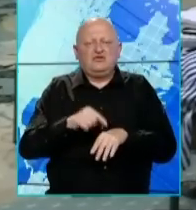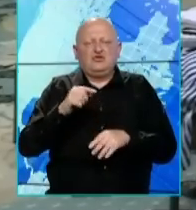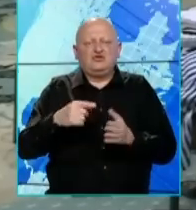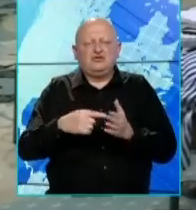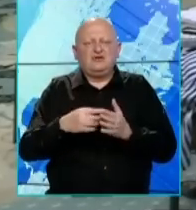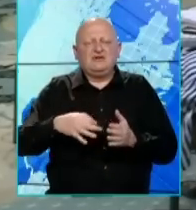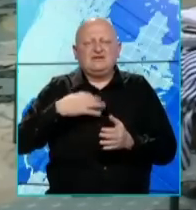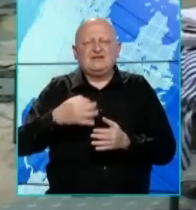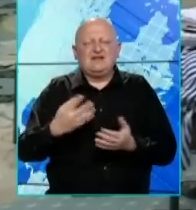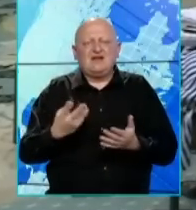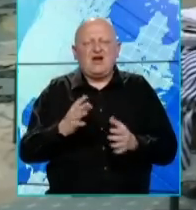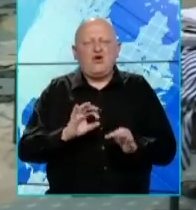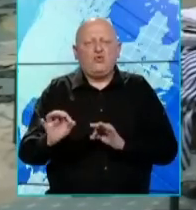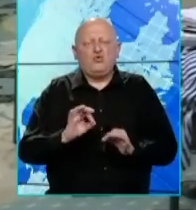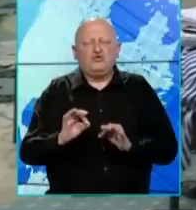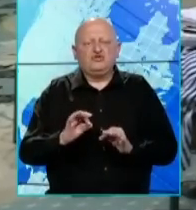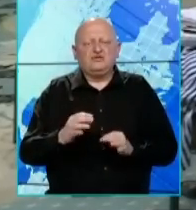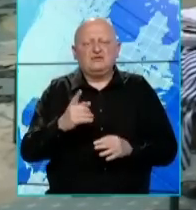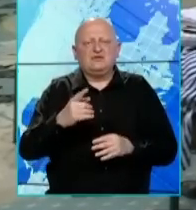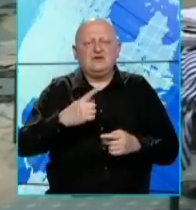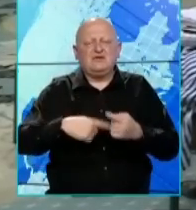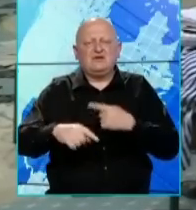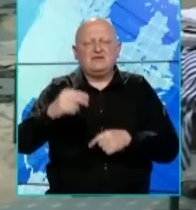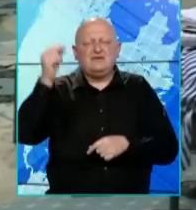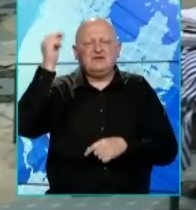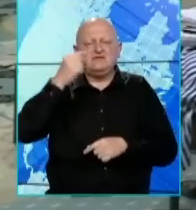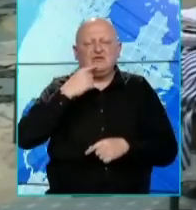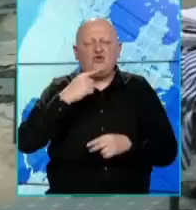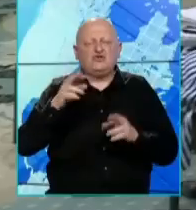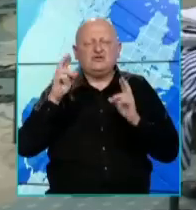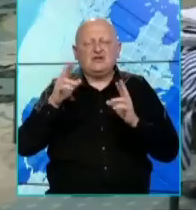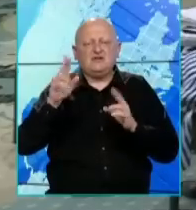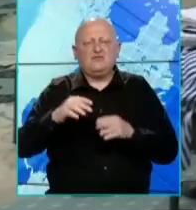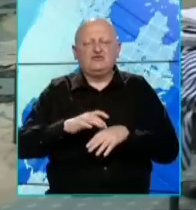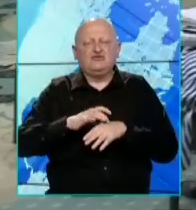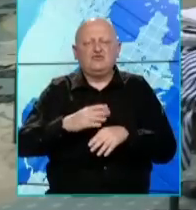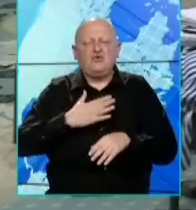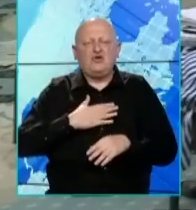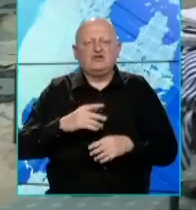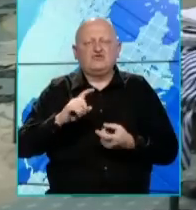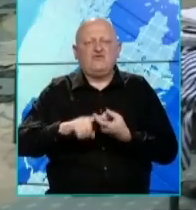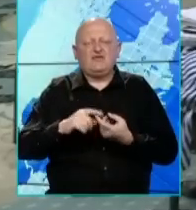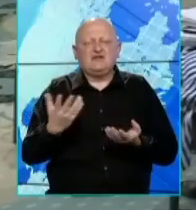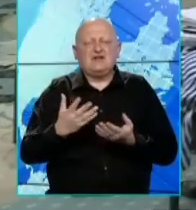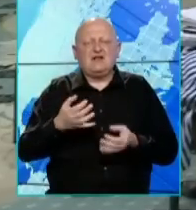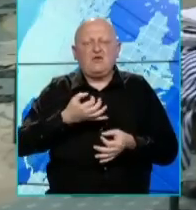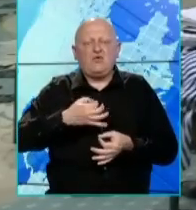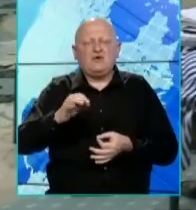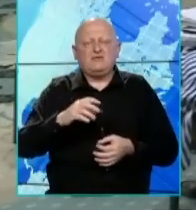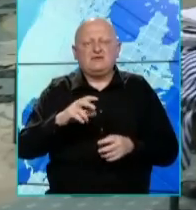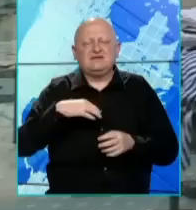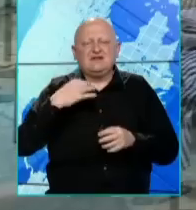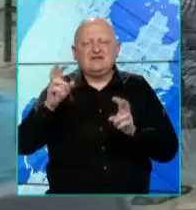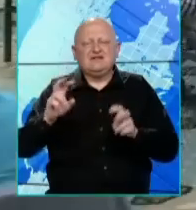se tema zdravstva kako je uređeno, tako da ćemo razmijenuti iskustva koja se nadam da ćemo moći primijeniti kod nas u federaciji kako bi unaprijedili